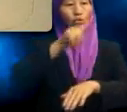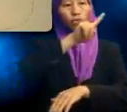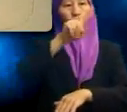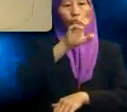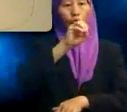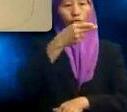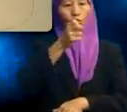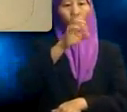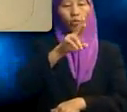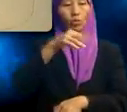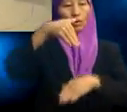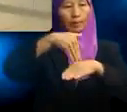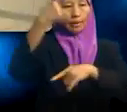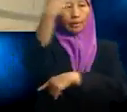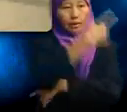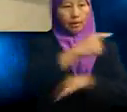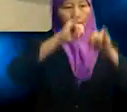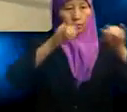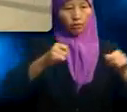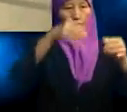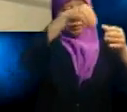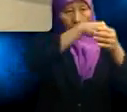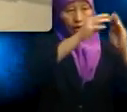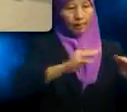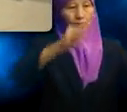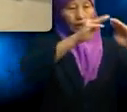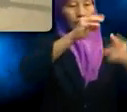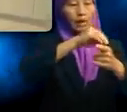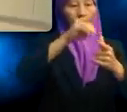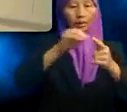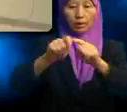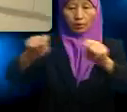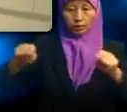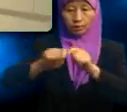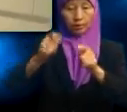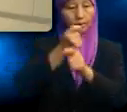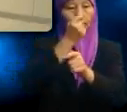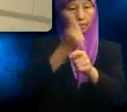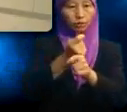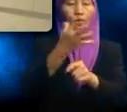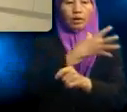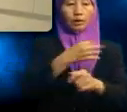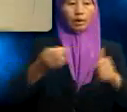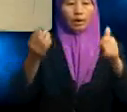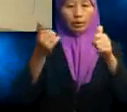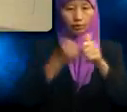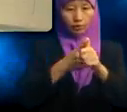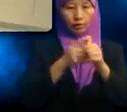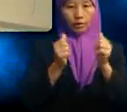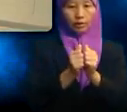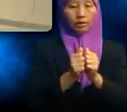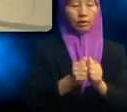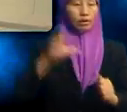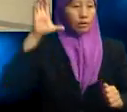pada hari Jumaat di masjid atau tempat-tempat tertentu dan didahului dengan